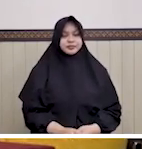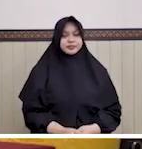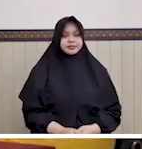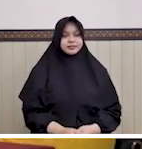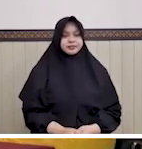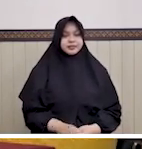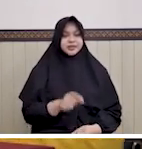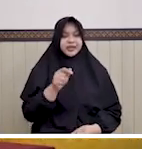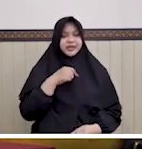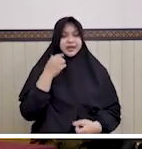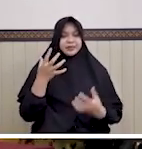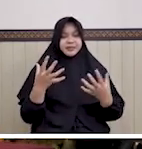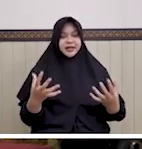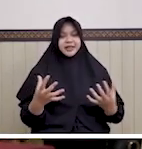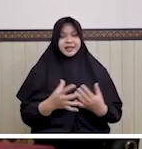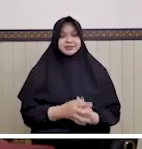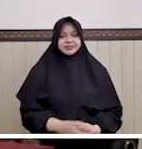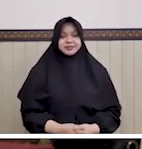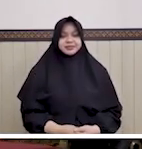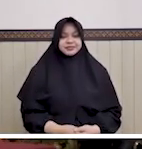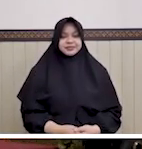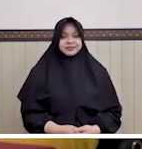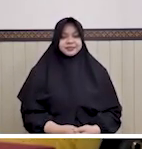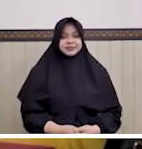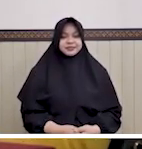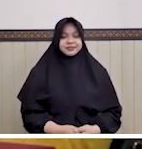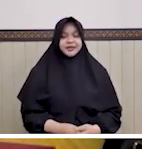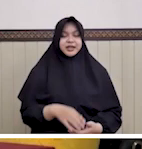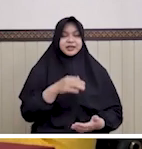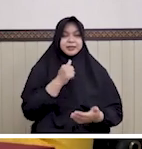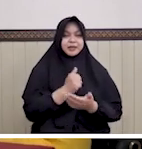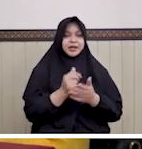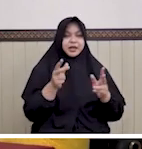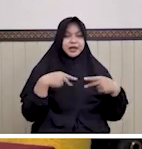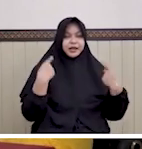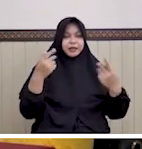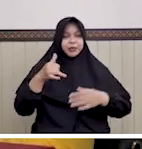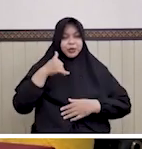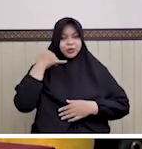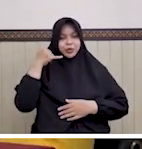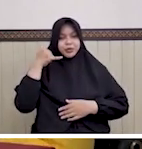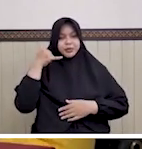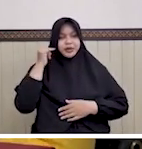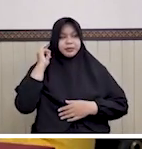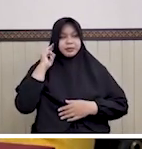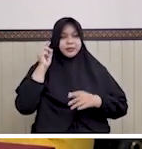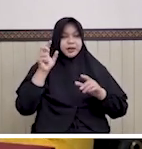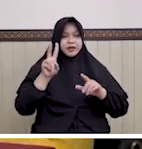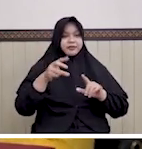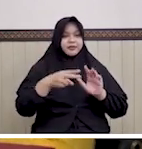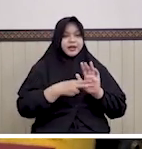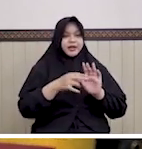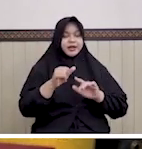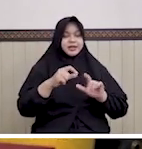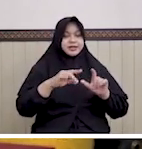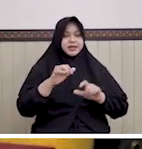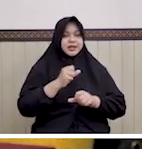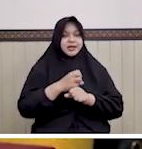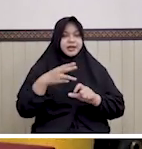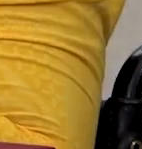ini yang pret Hahaha sebenarnya kami menghubungi Mbak Feni Siregar dari